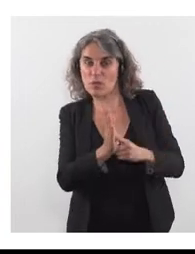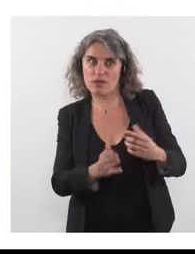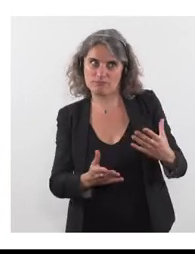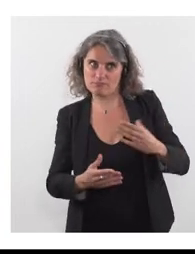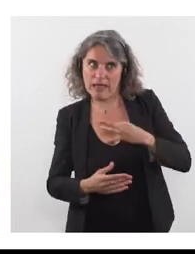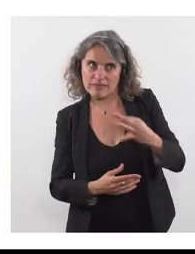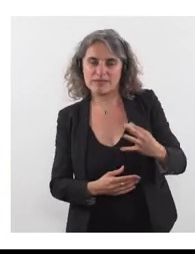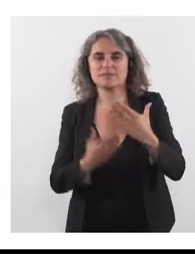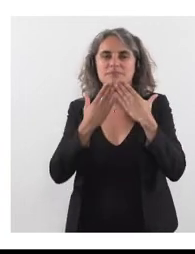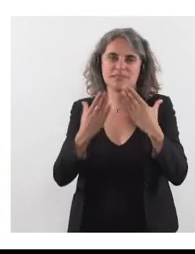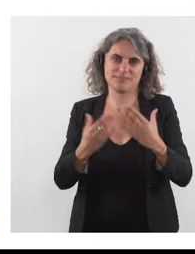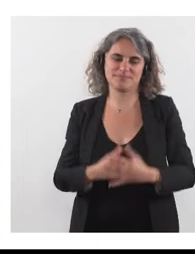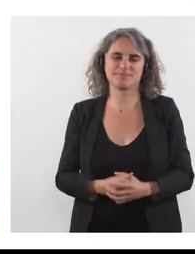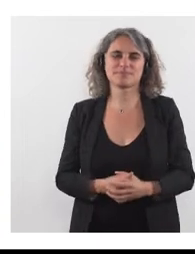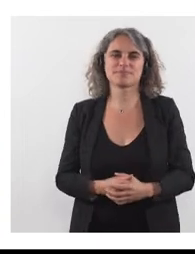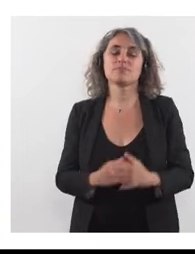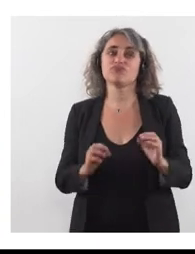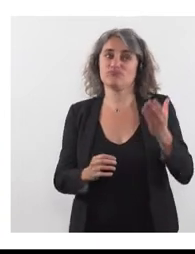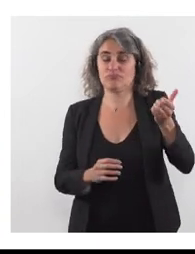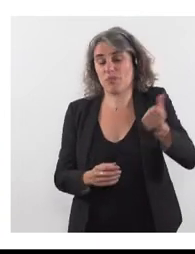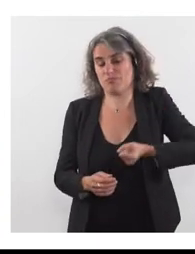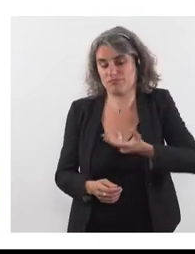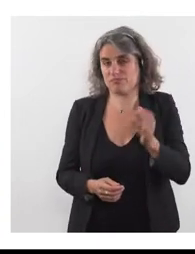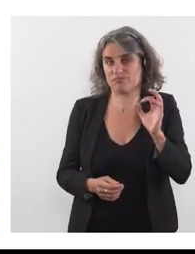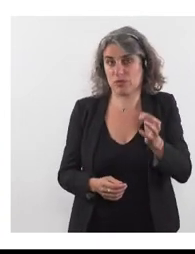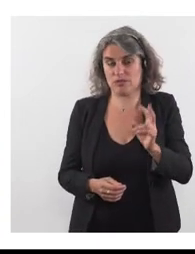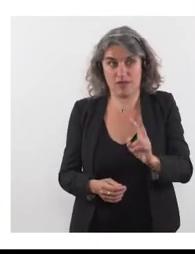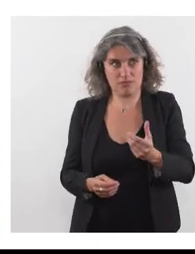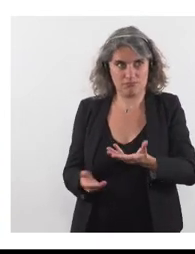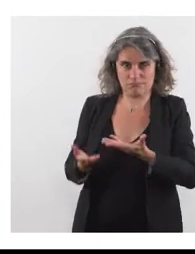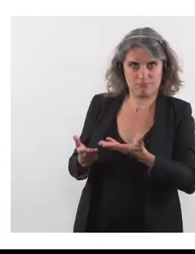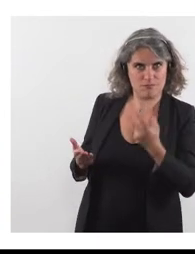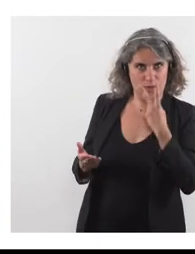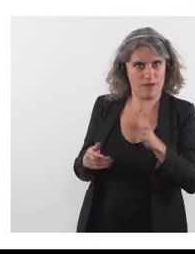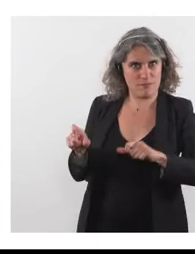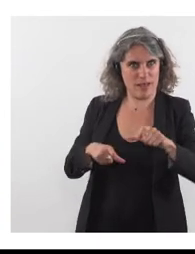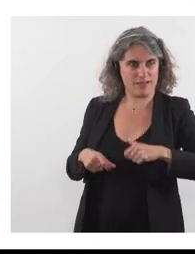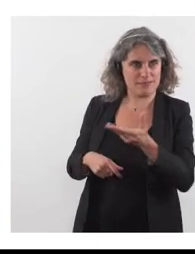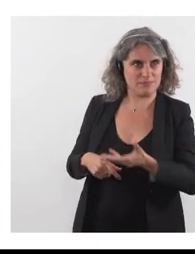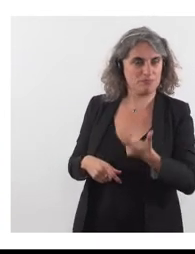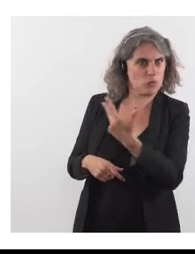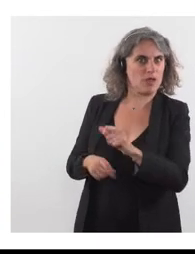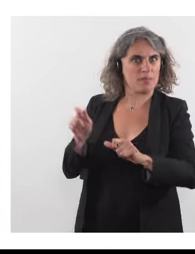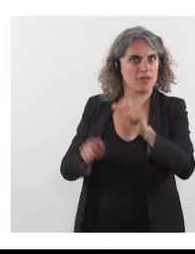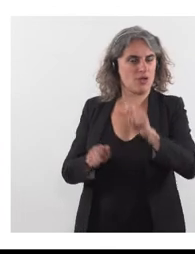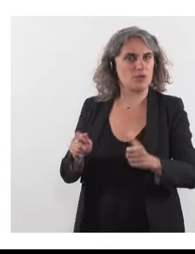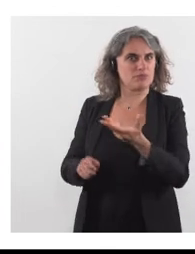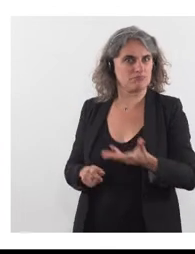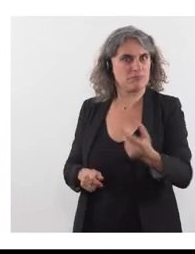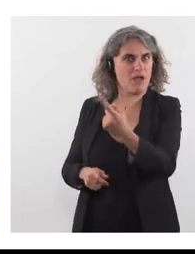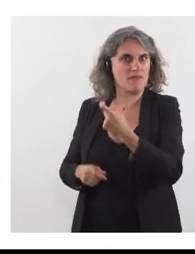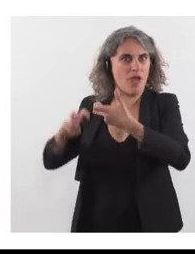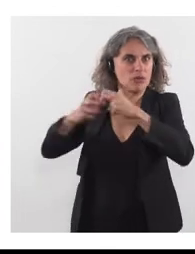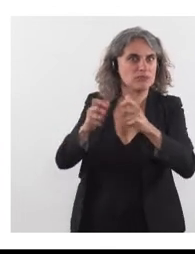pour son invitation. Comme elle l'a dit, je suis en vraiment très bonne compagnie puisque nous avons 3 représentants